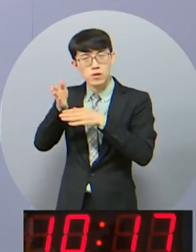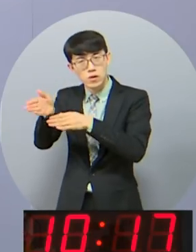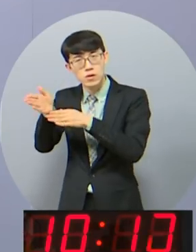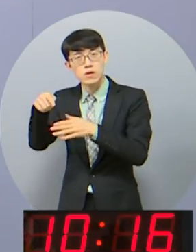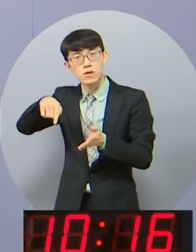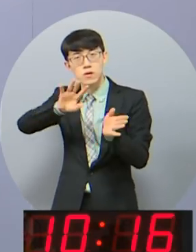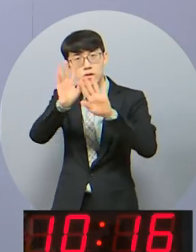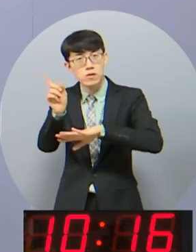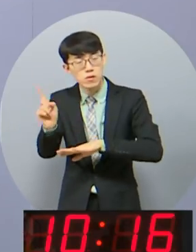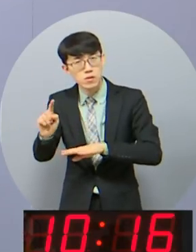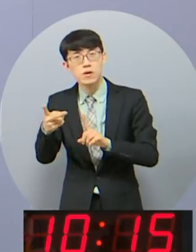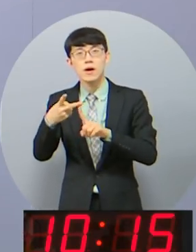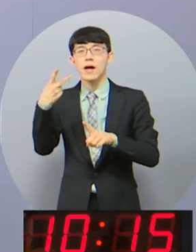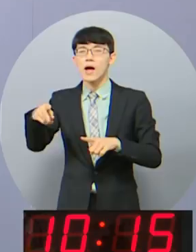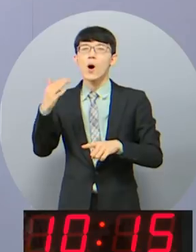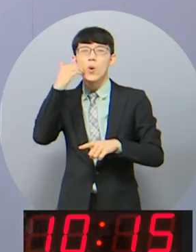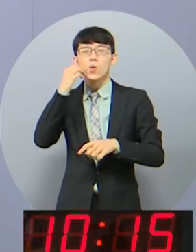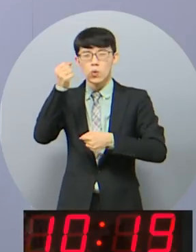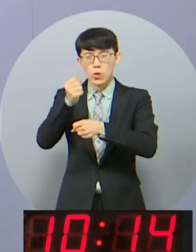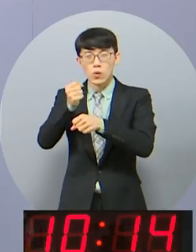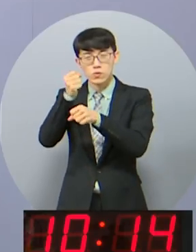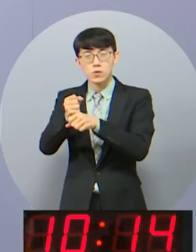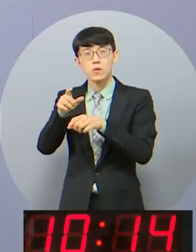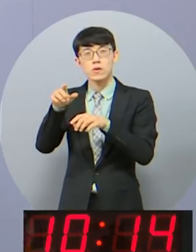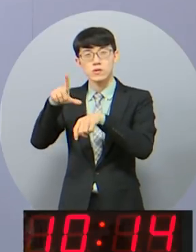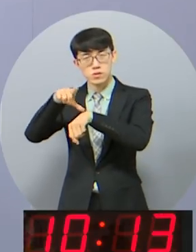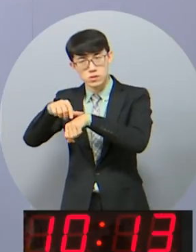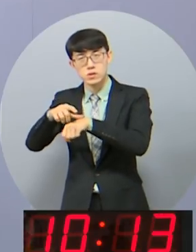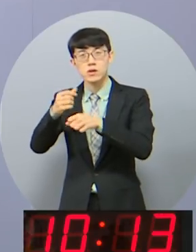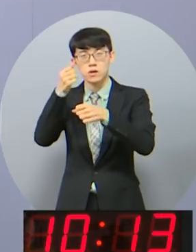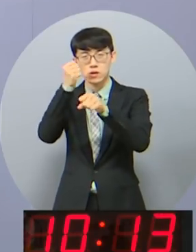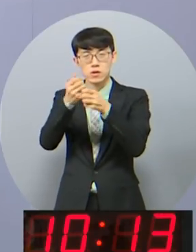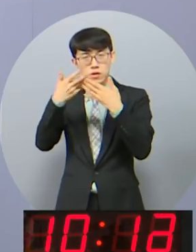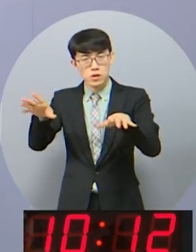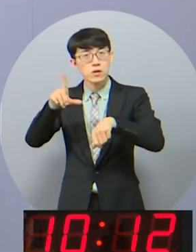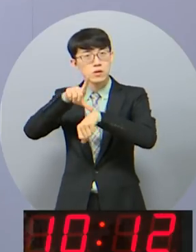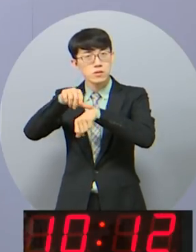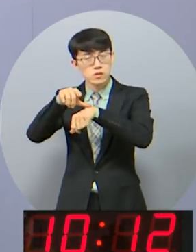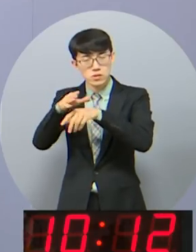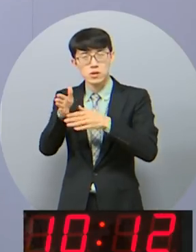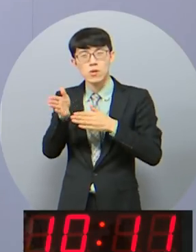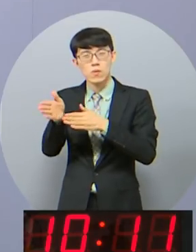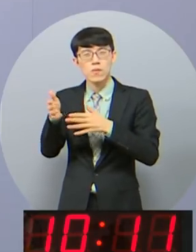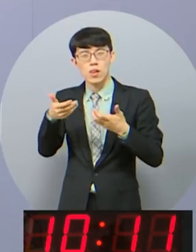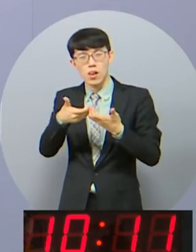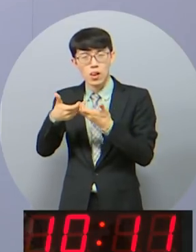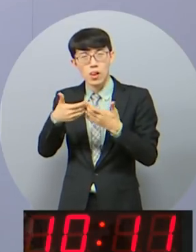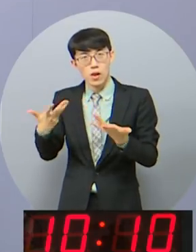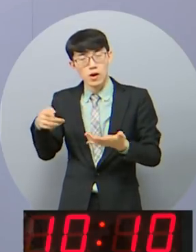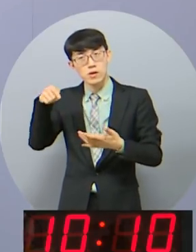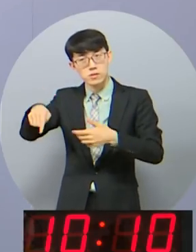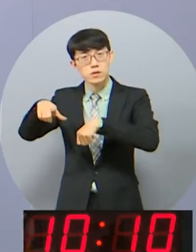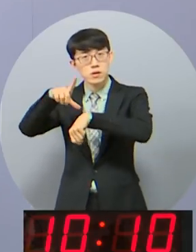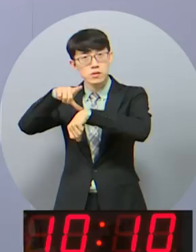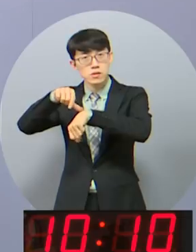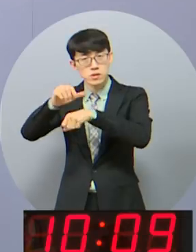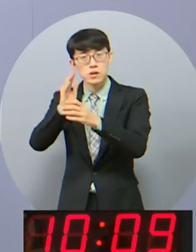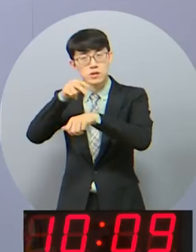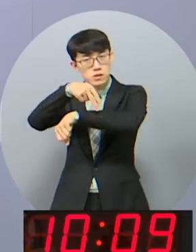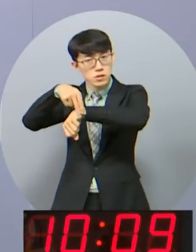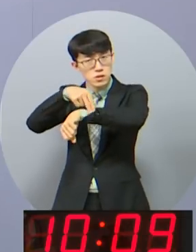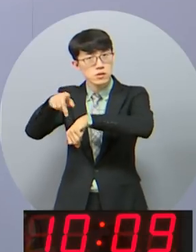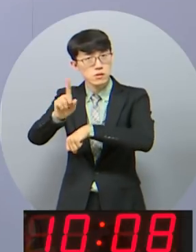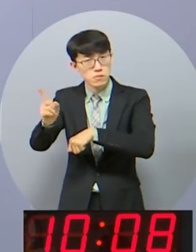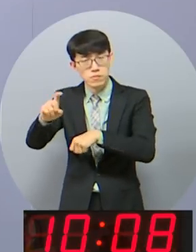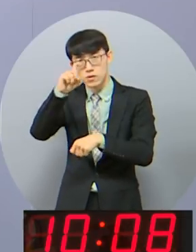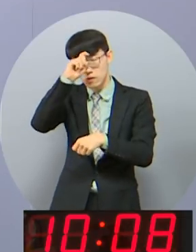刻有没有办法增加班次，然后缩短班距，这样才有办法提高我们这个搭